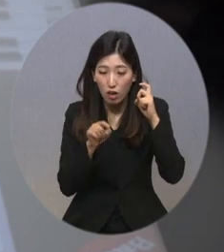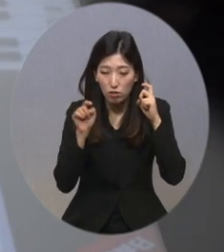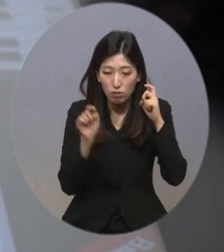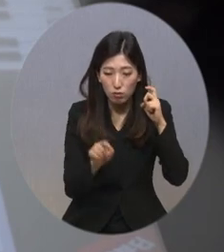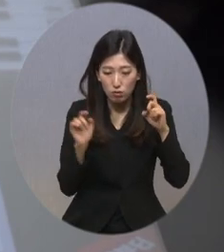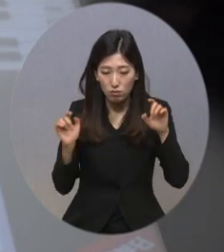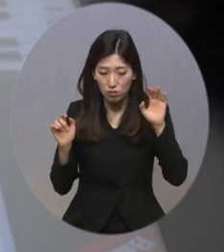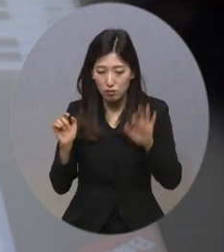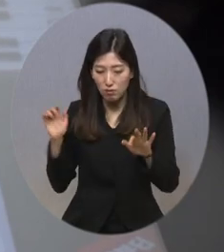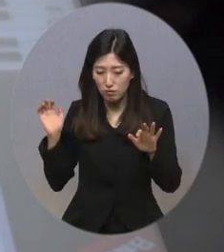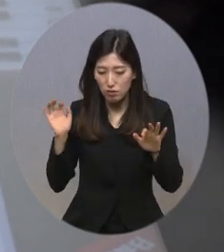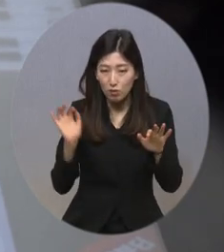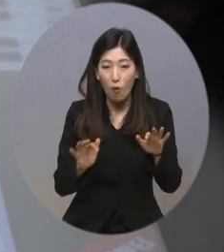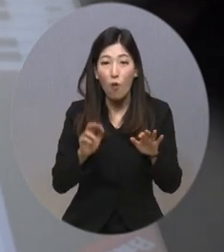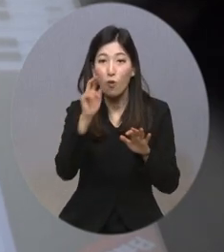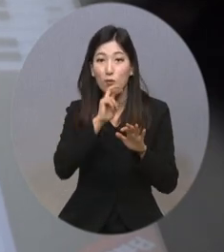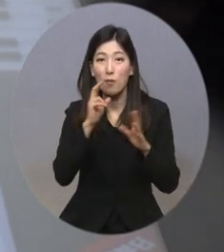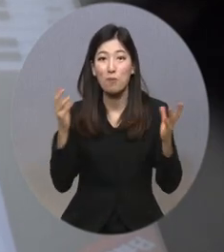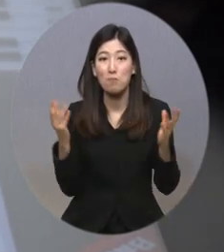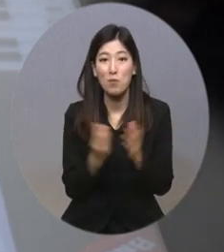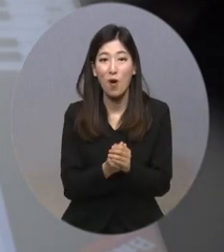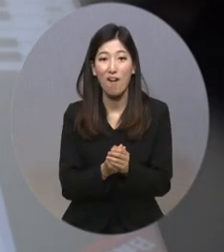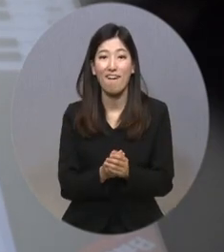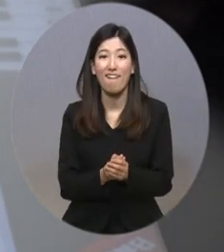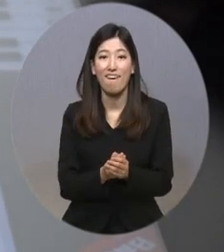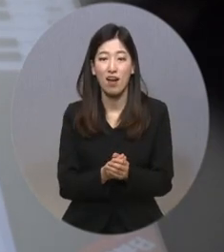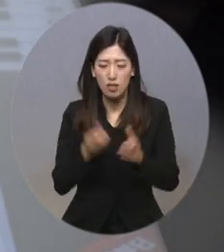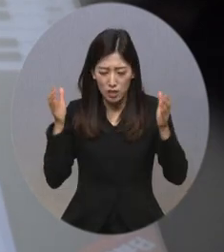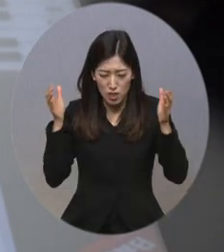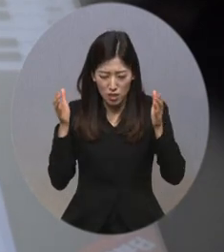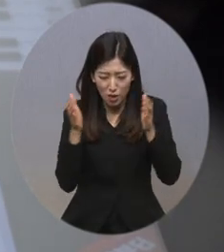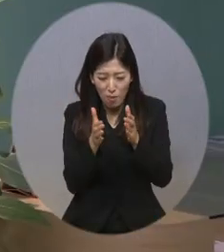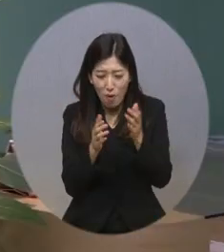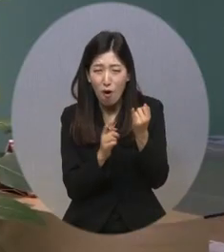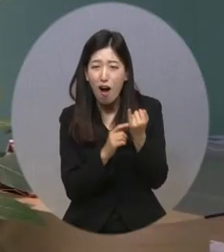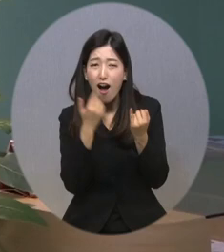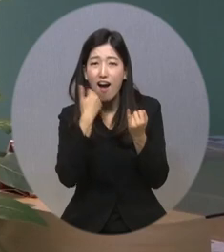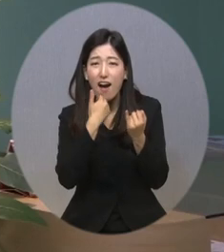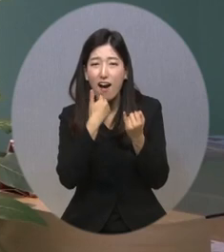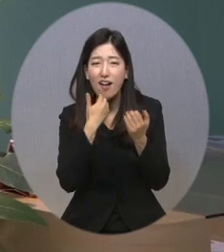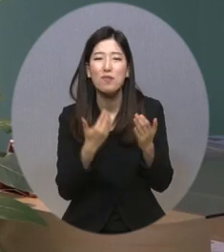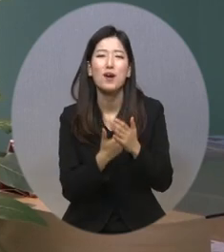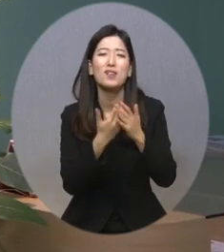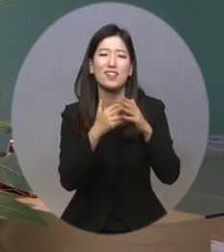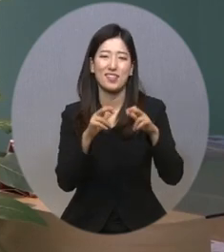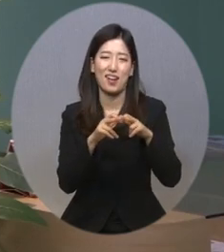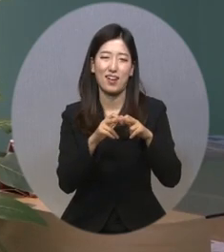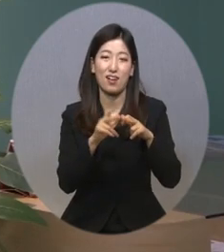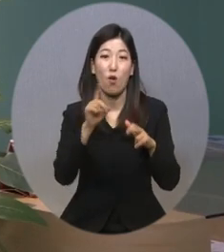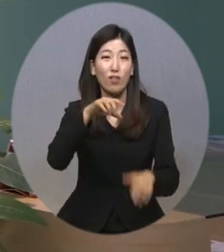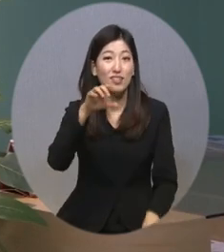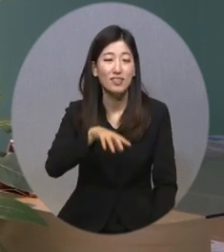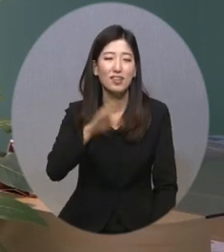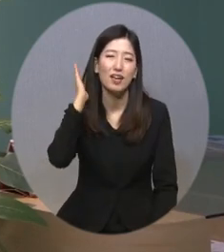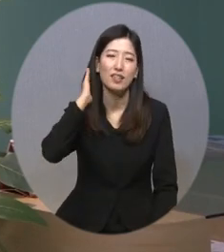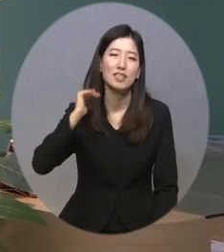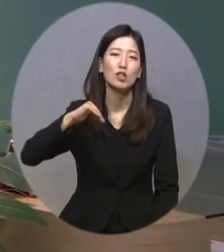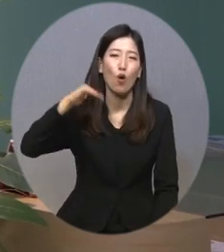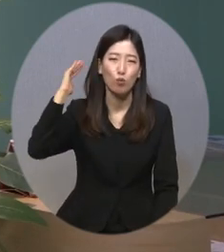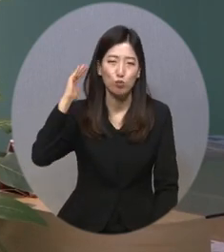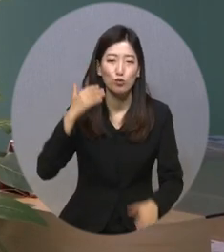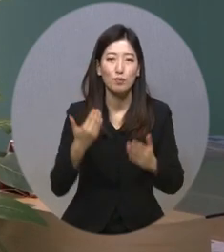치면 음악이 완성됩니다. 연주에 열중하고 있는 이곳은 의정부시 발달장애인